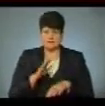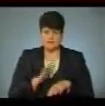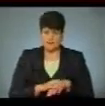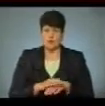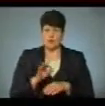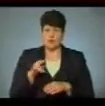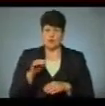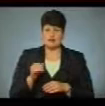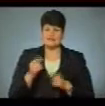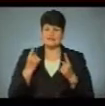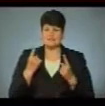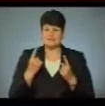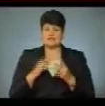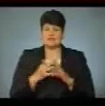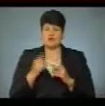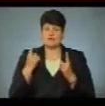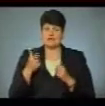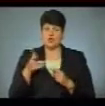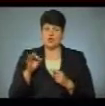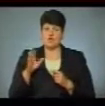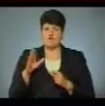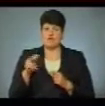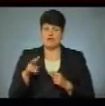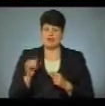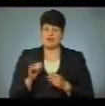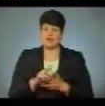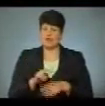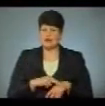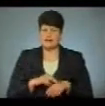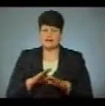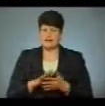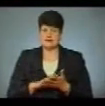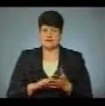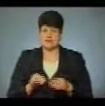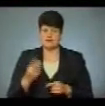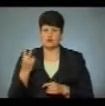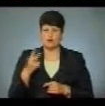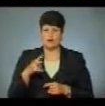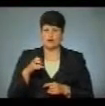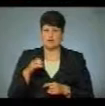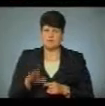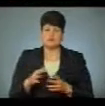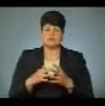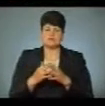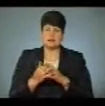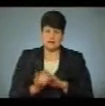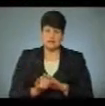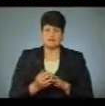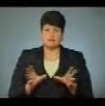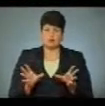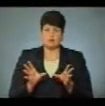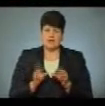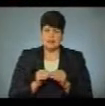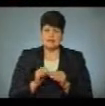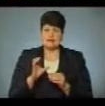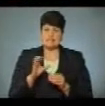селі Великий Говилів Теребовлянського району, до поліції не заявляли. 2 липня в цьому селі банер кандидата-мажоритарника від